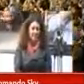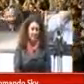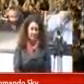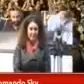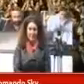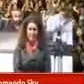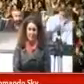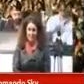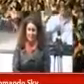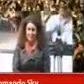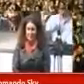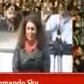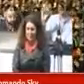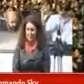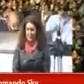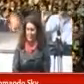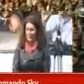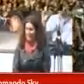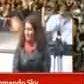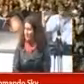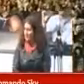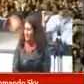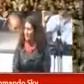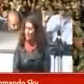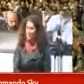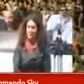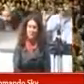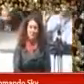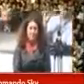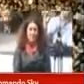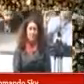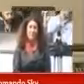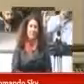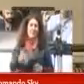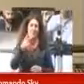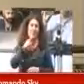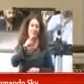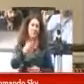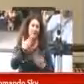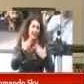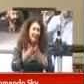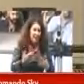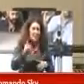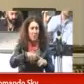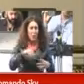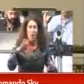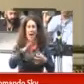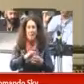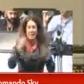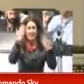Un medico allora, di fronte alla regia, grazie. Scusa Roberto. Volevo fare un ringraziamento e poi anche un collegamento alla serata di